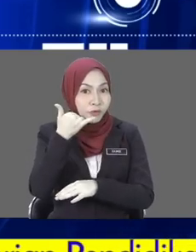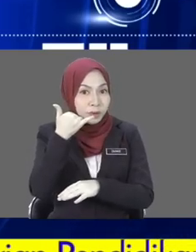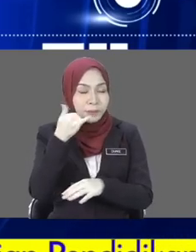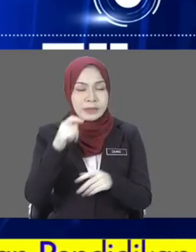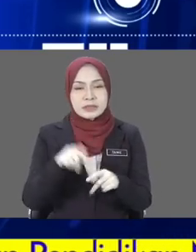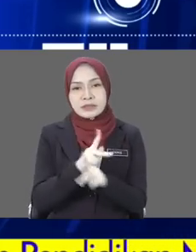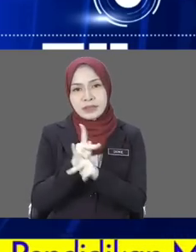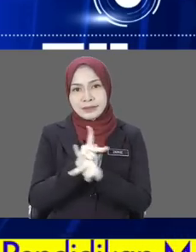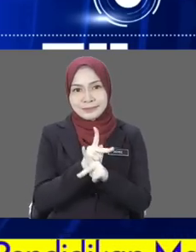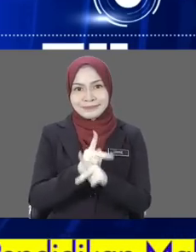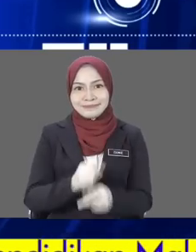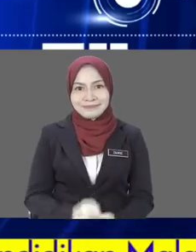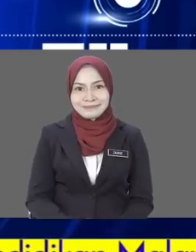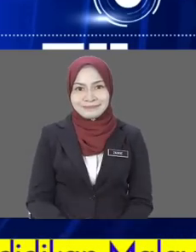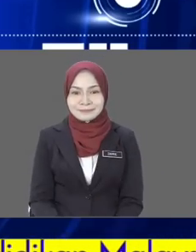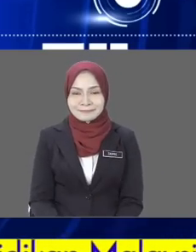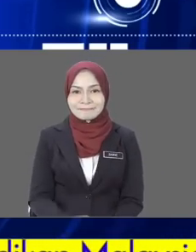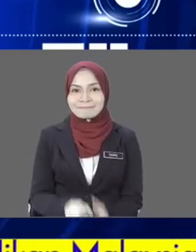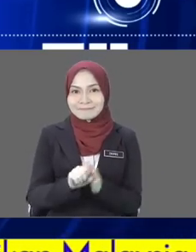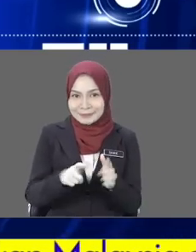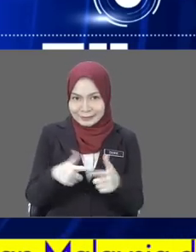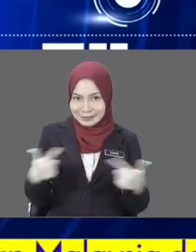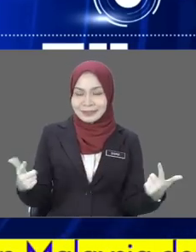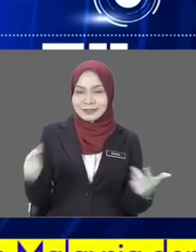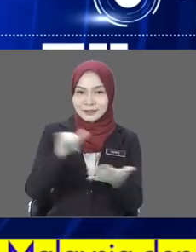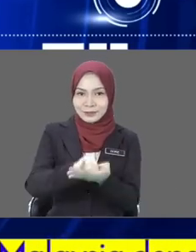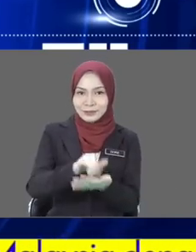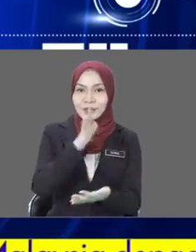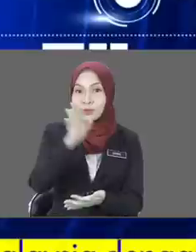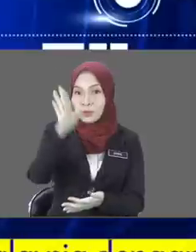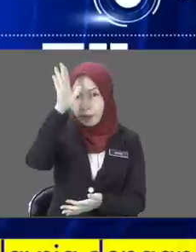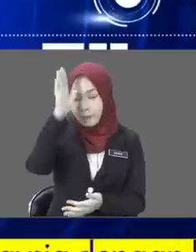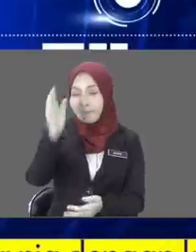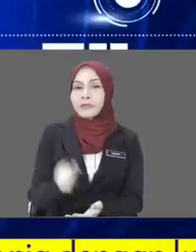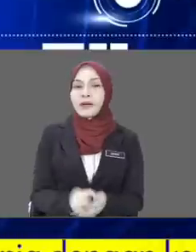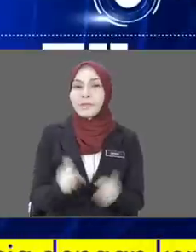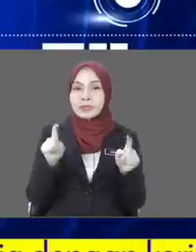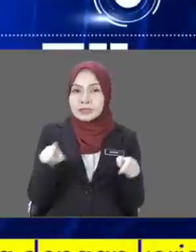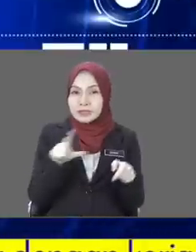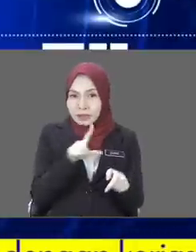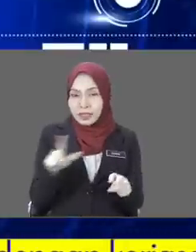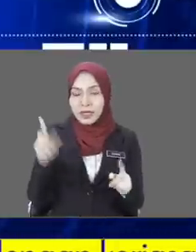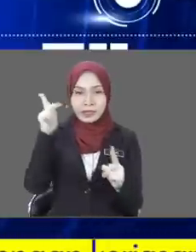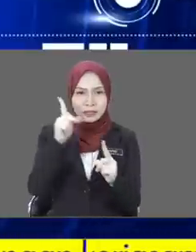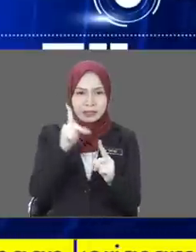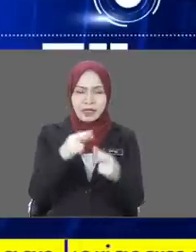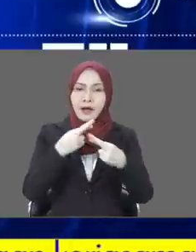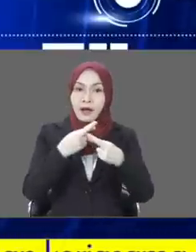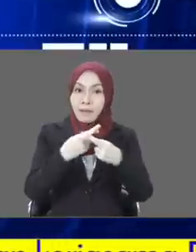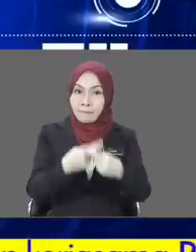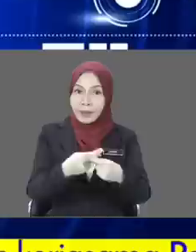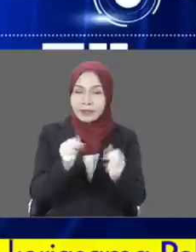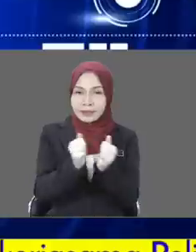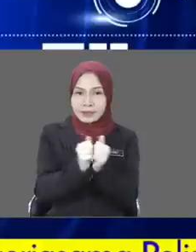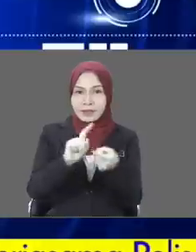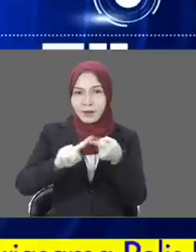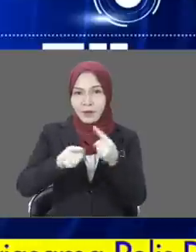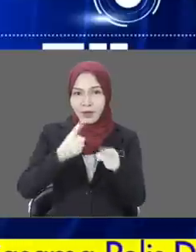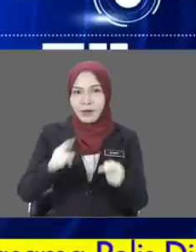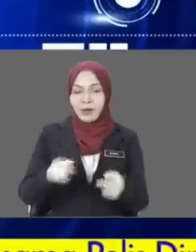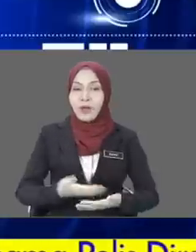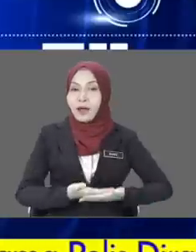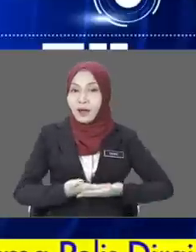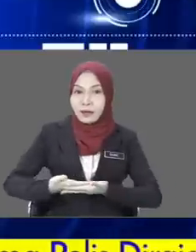bapak Selain itu ibu bapak hendaklah mengenali rapat dengan kawan-kawan anak-anak atau